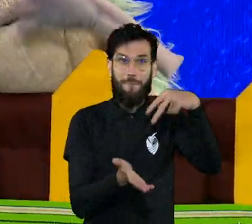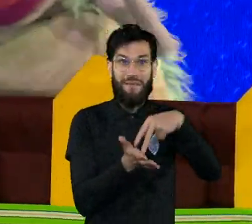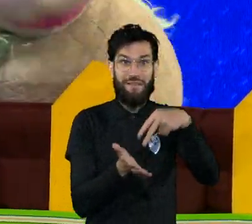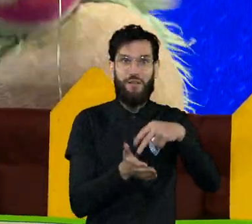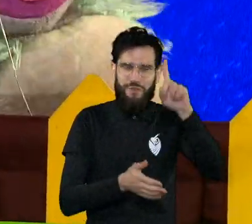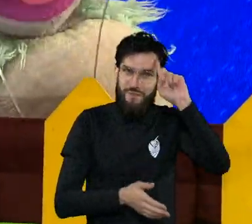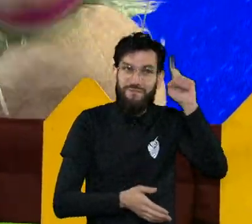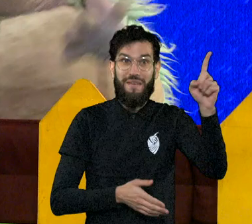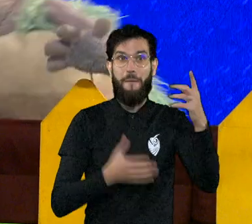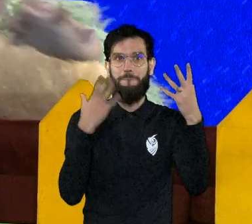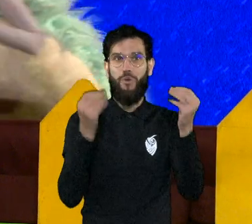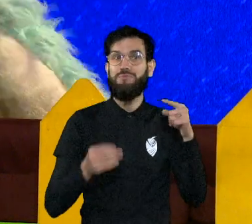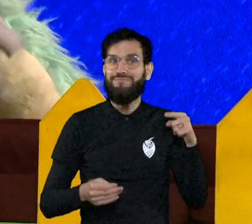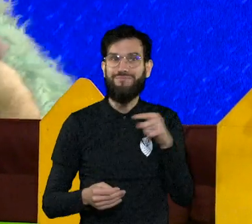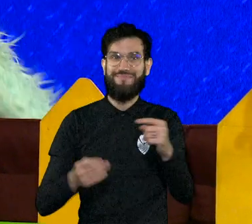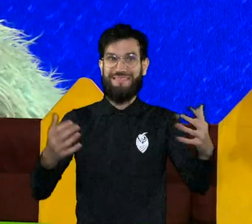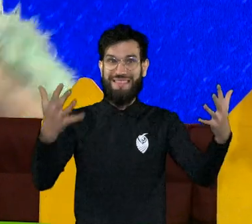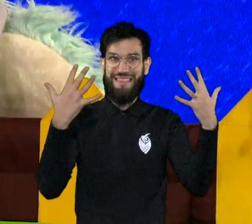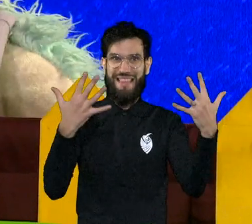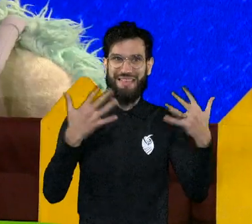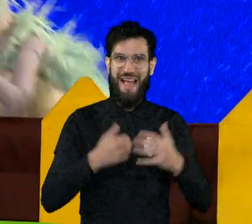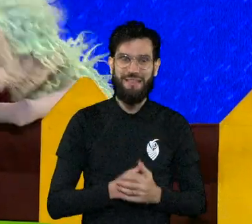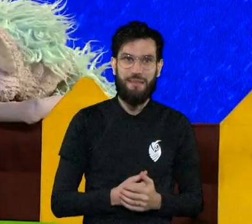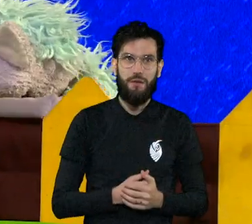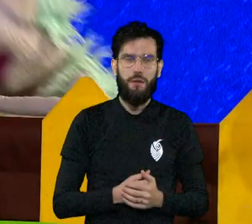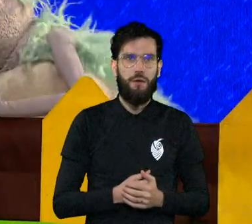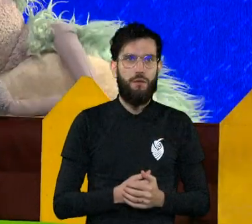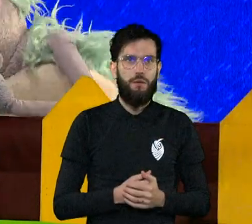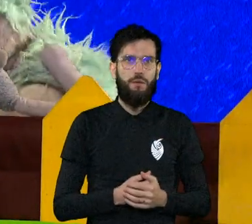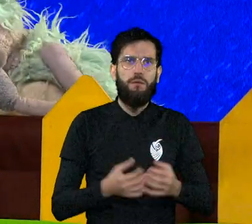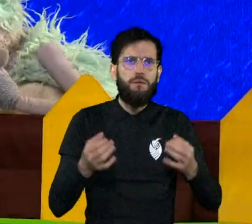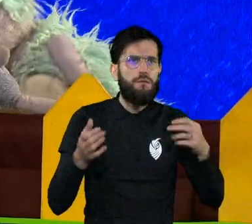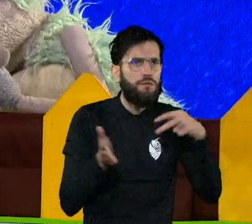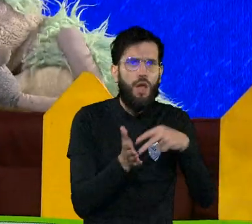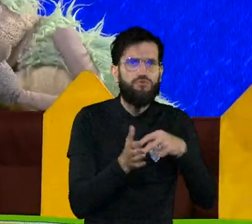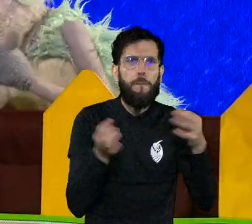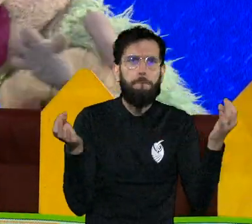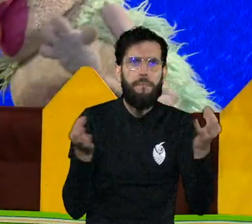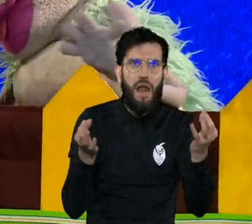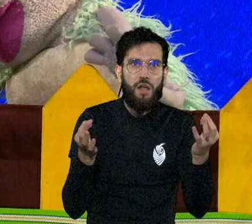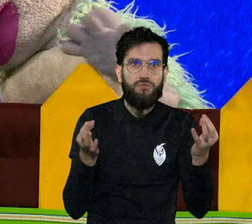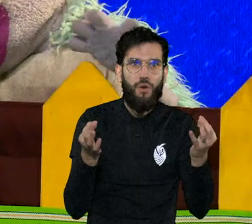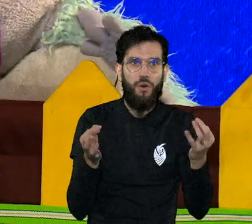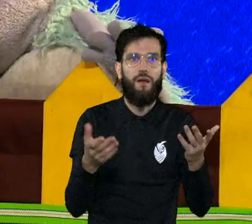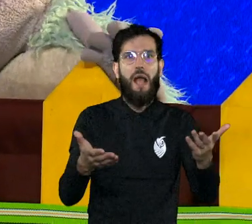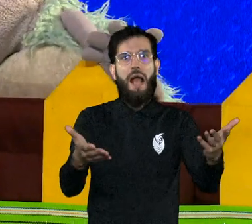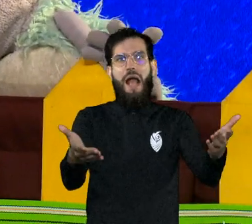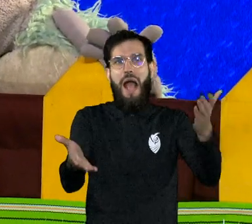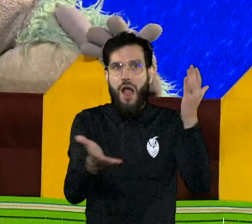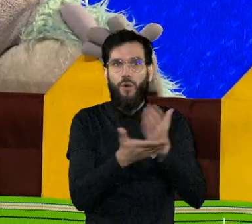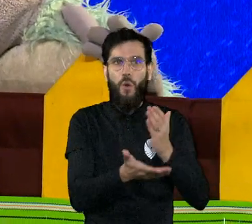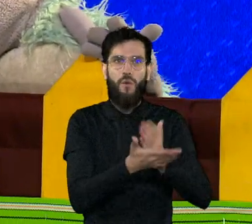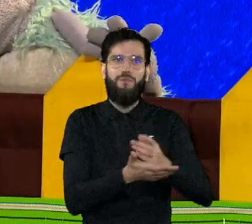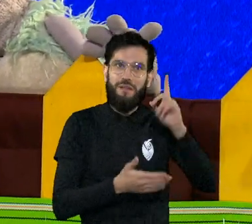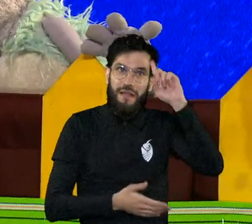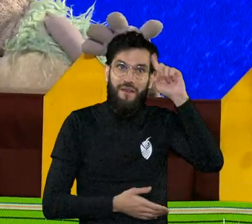už viem počítať do 10. A viete, prečo sa tak teším? Prečo? No, pretože už budem vedieť a vytočiť